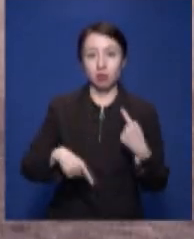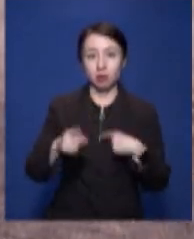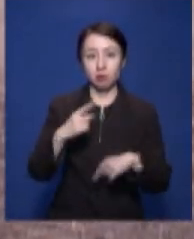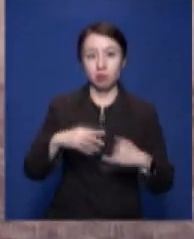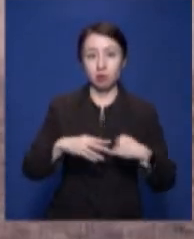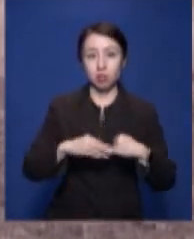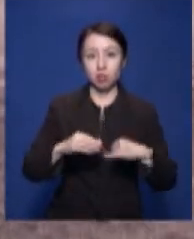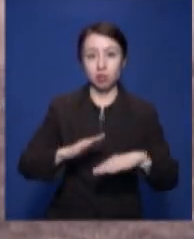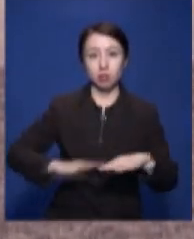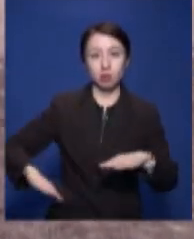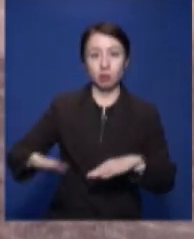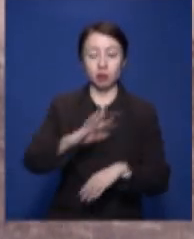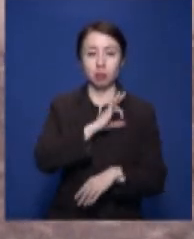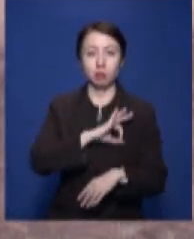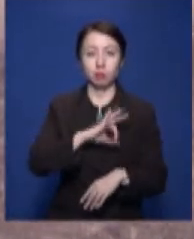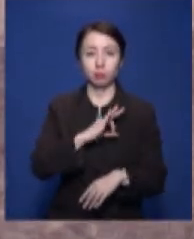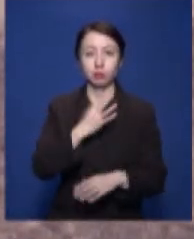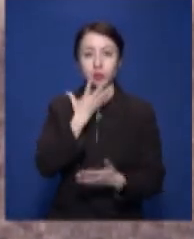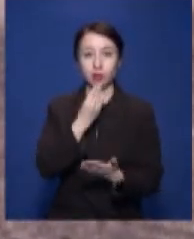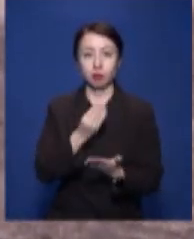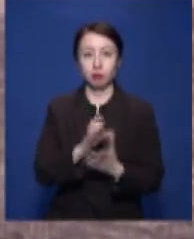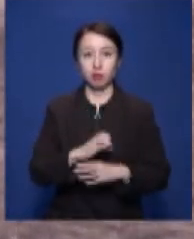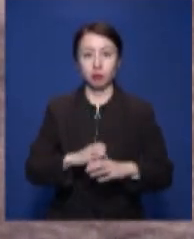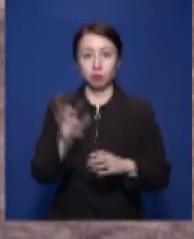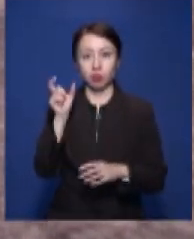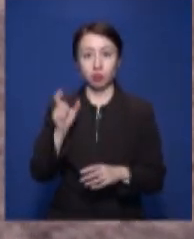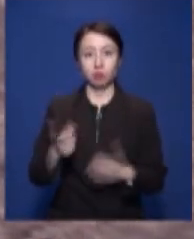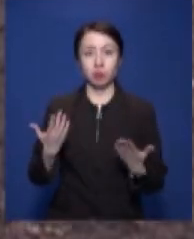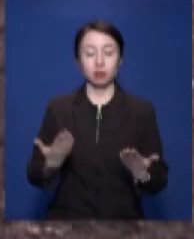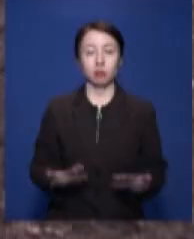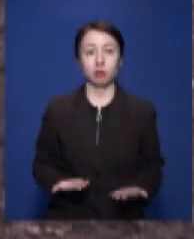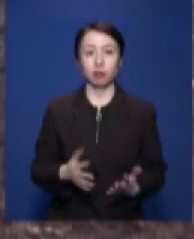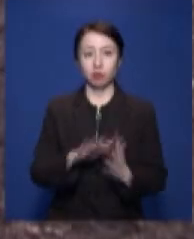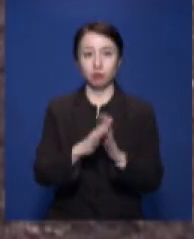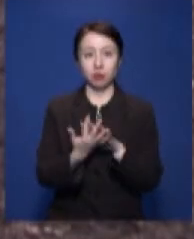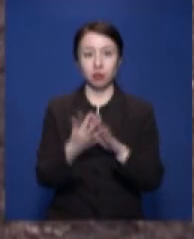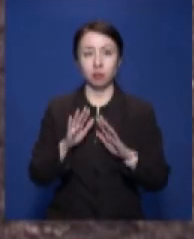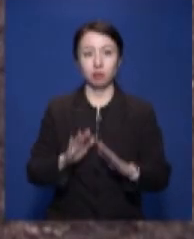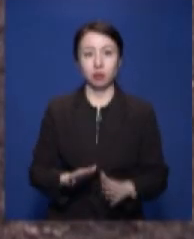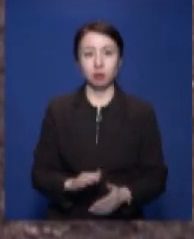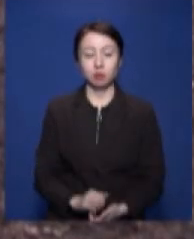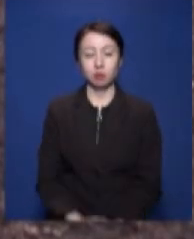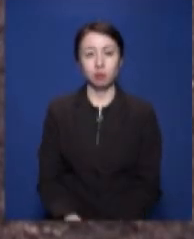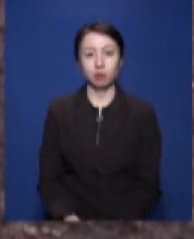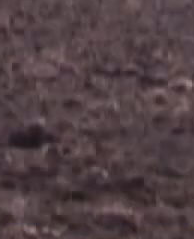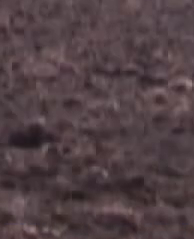предоставление возвращенных земель в пользование добросовестным субъектам проживающим в сельской местности